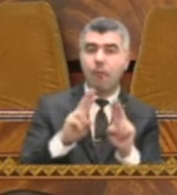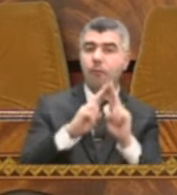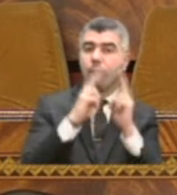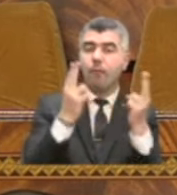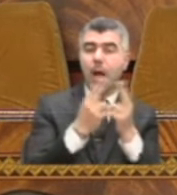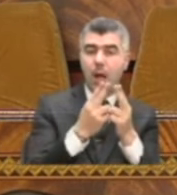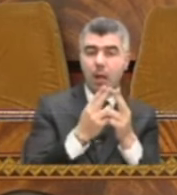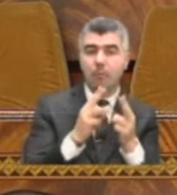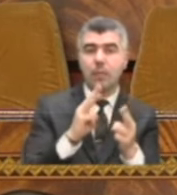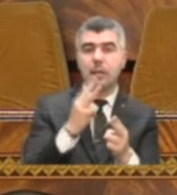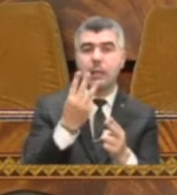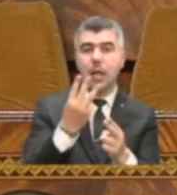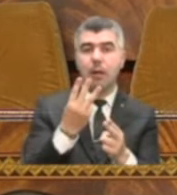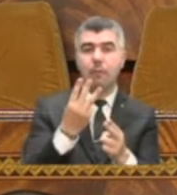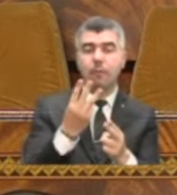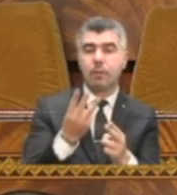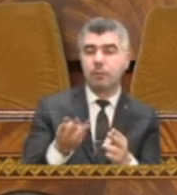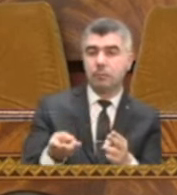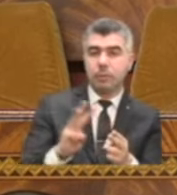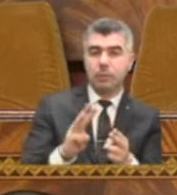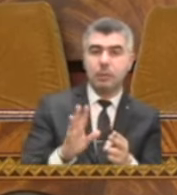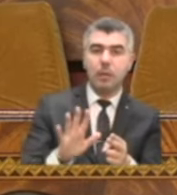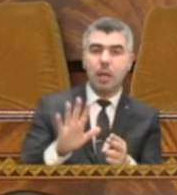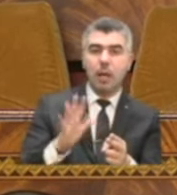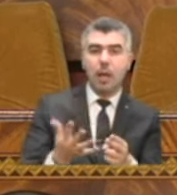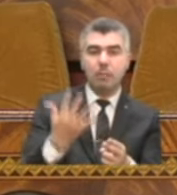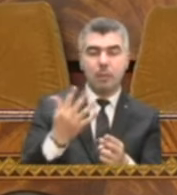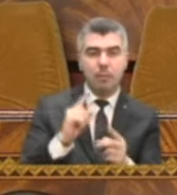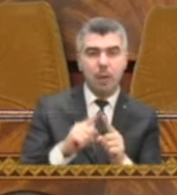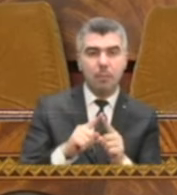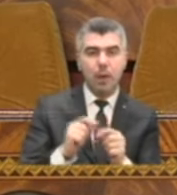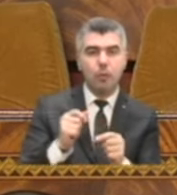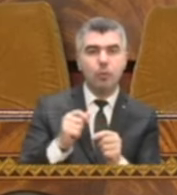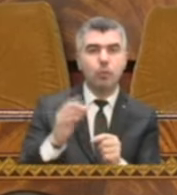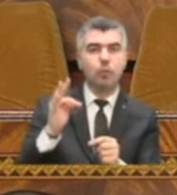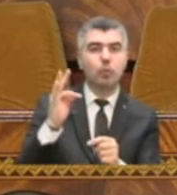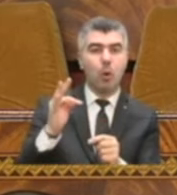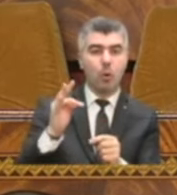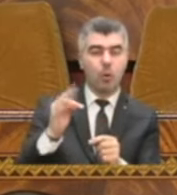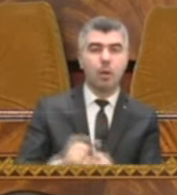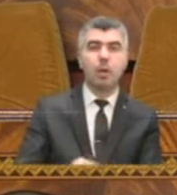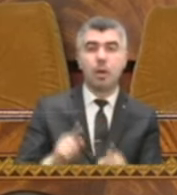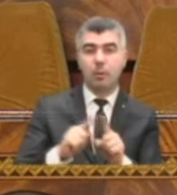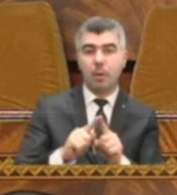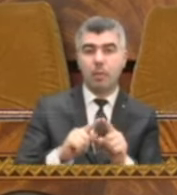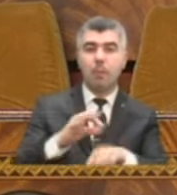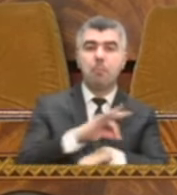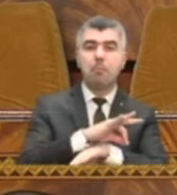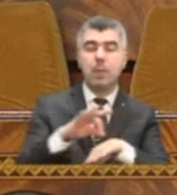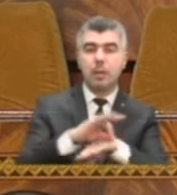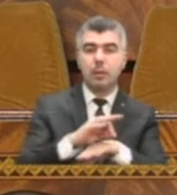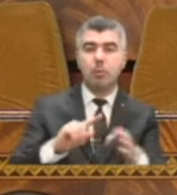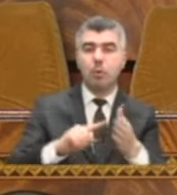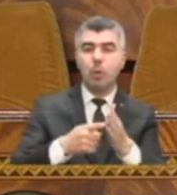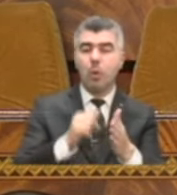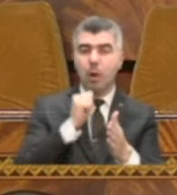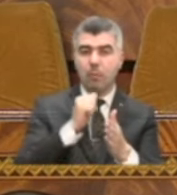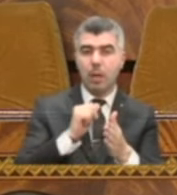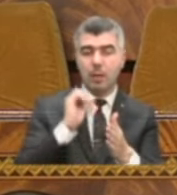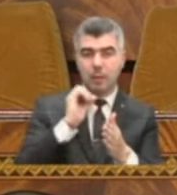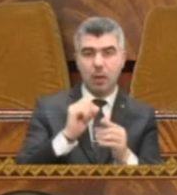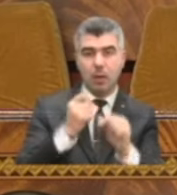تتجاوز 3500 درهم للطن. هذا وقد سجل المكتب الوطني للكهرباء والماء الصالح للشرب عجز مالي